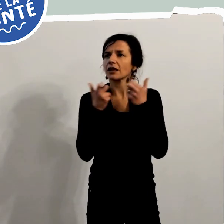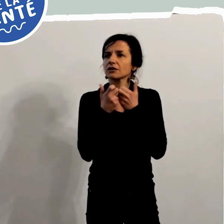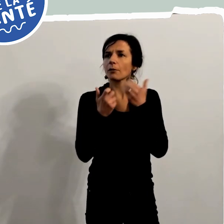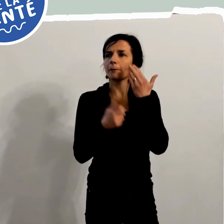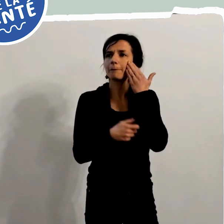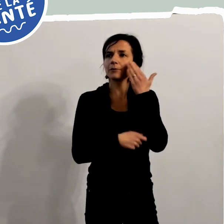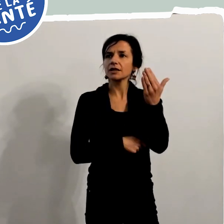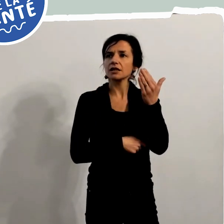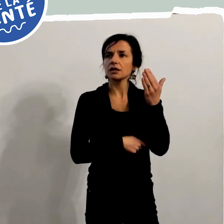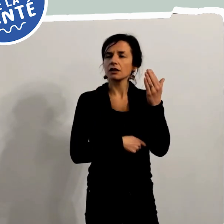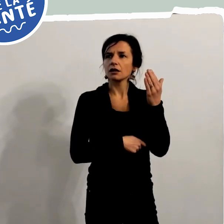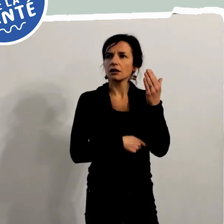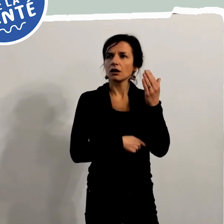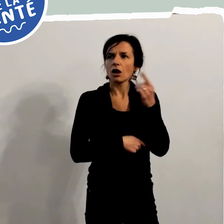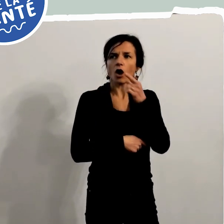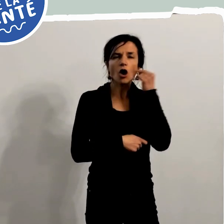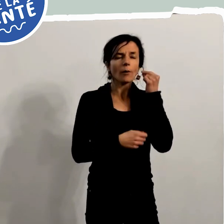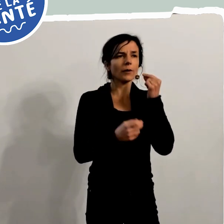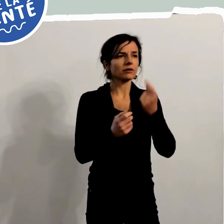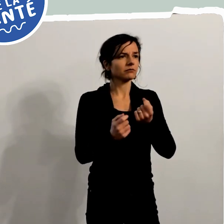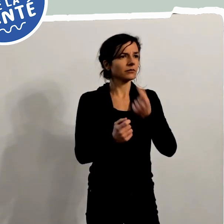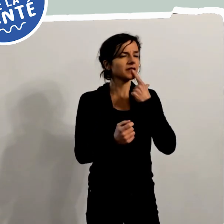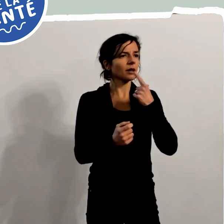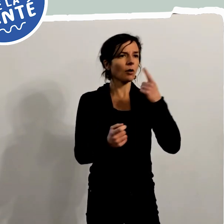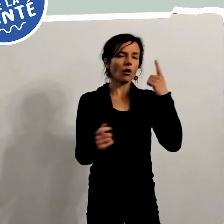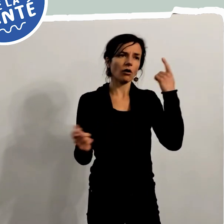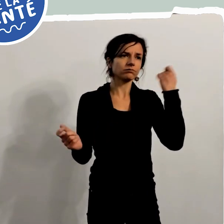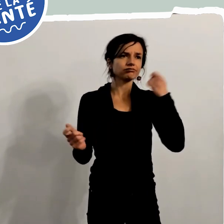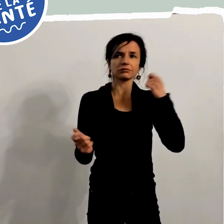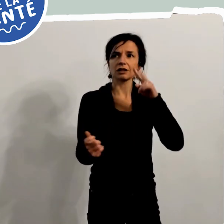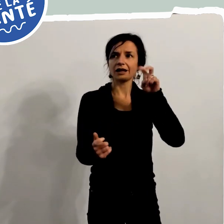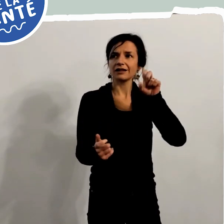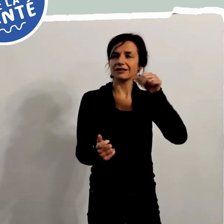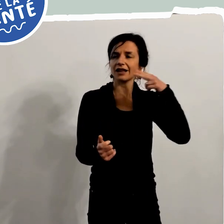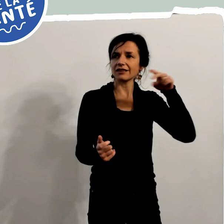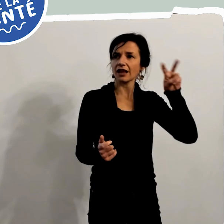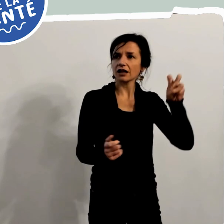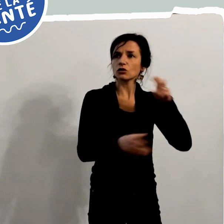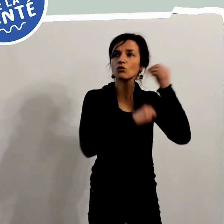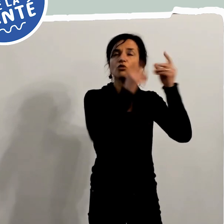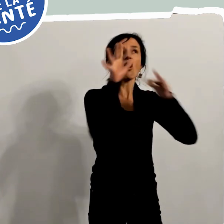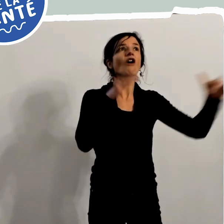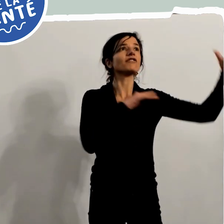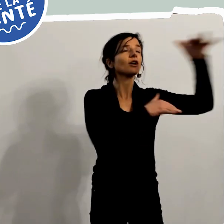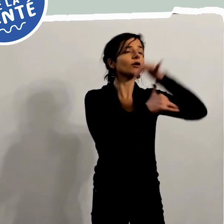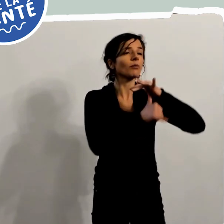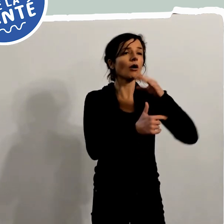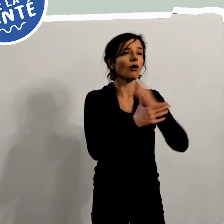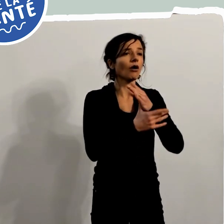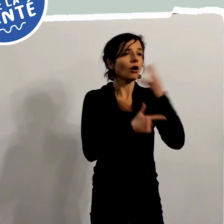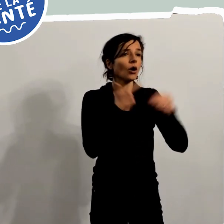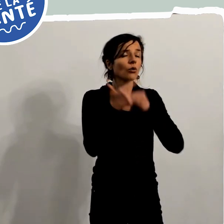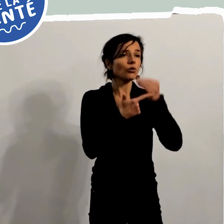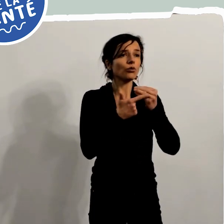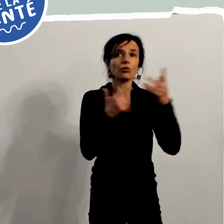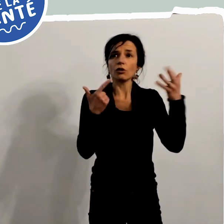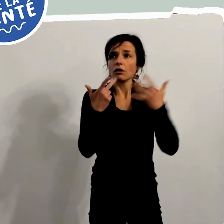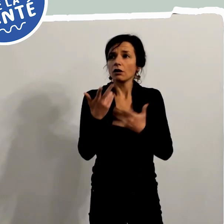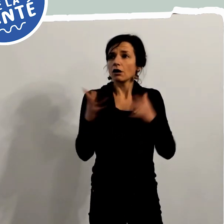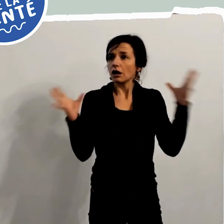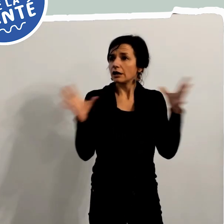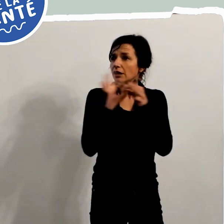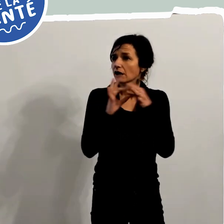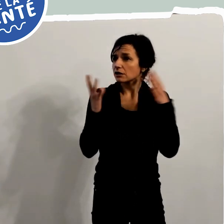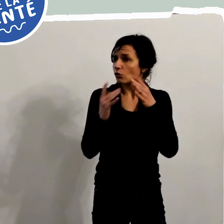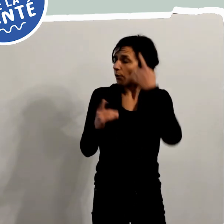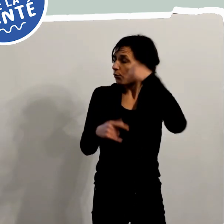se prend la tête, je dis, il n'y a plus qu'à prendre un Xanax, en fait. Soit c'est l'environnement qu'on subit, soit c'est nos choix qui sont mauvais, soit c'est jamais la faute à personne. Moi je dis